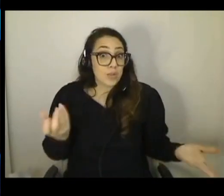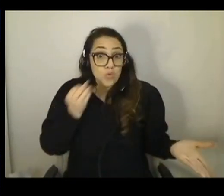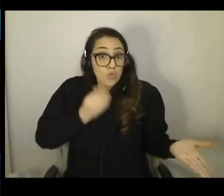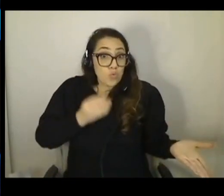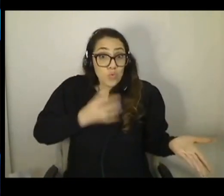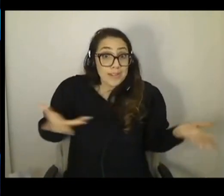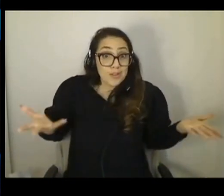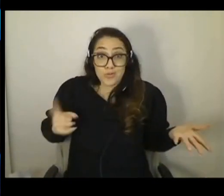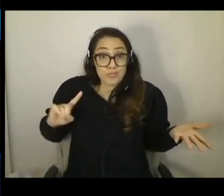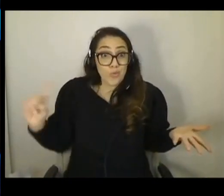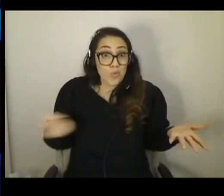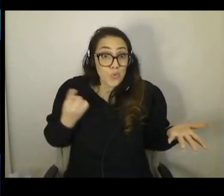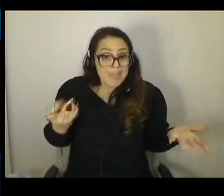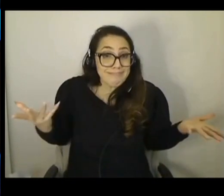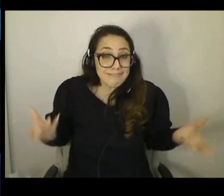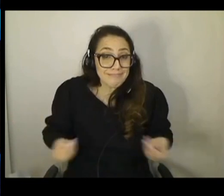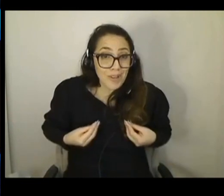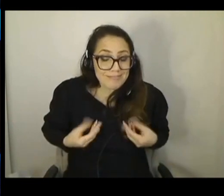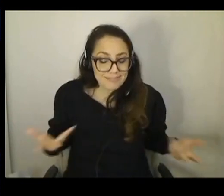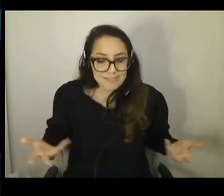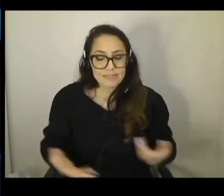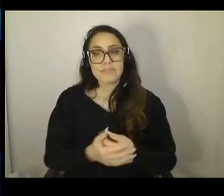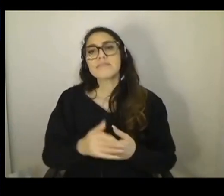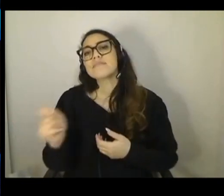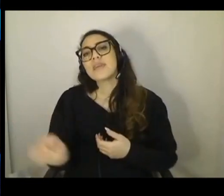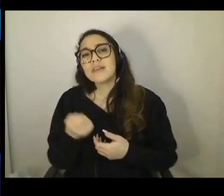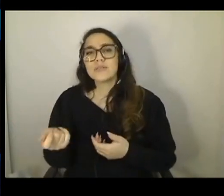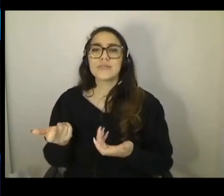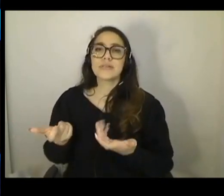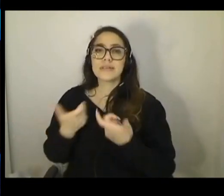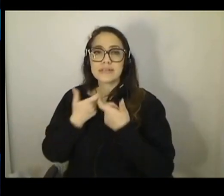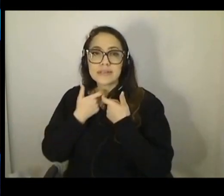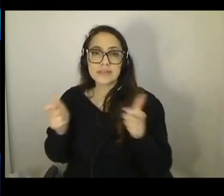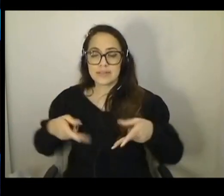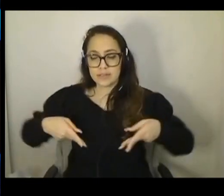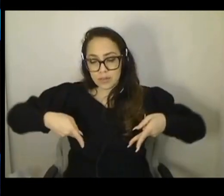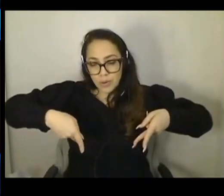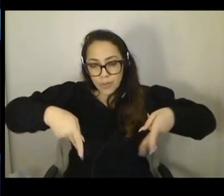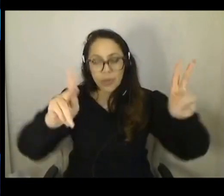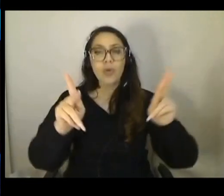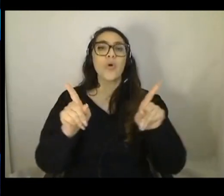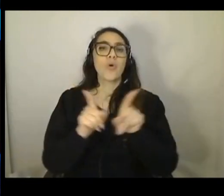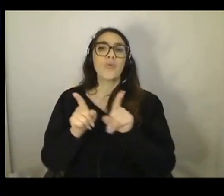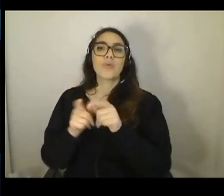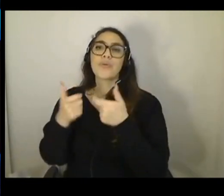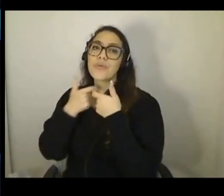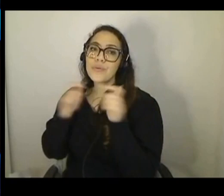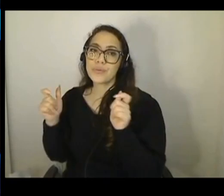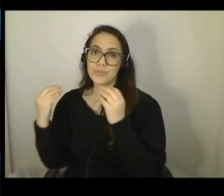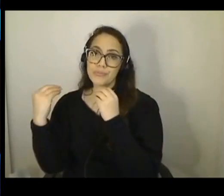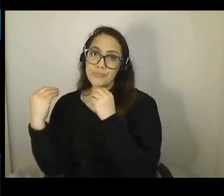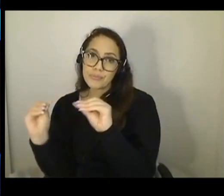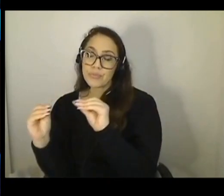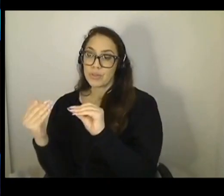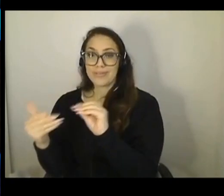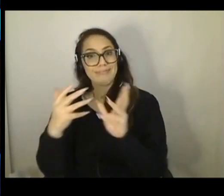des uns et des autres, avec évidemment la question de l'accessibilité de la voirie, mais aussi l'accessibilité du commerce, que ces commerces soient